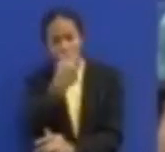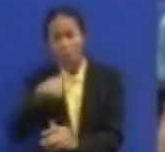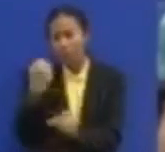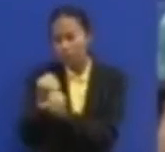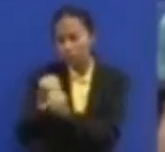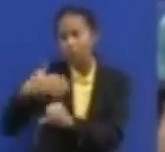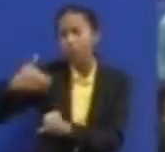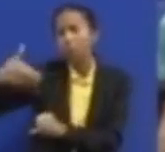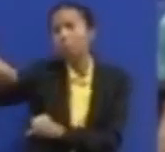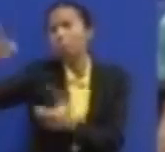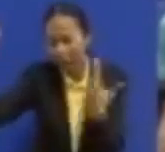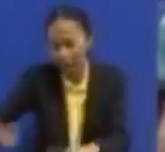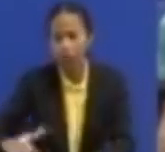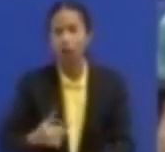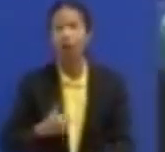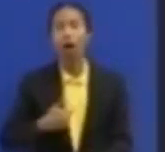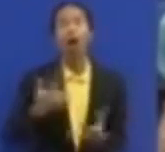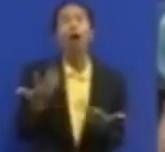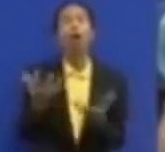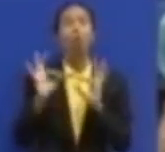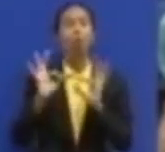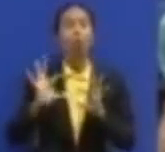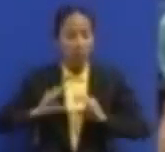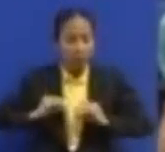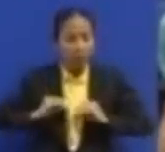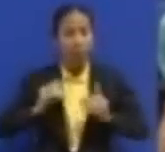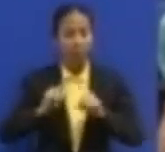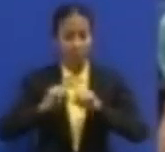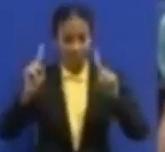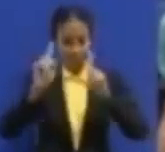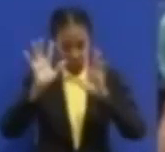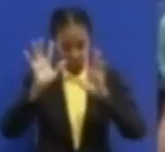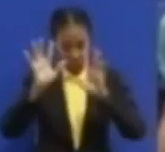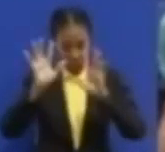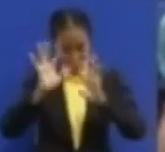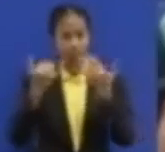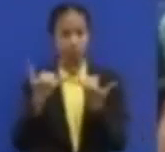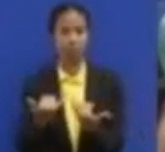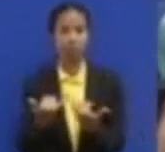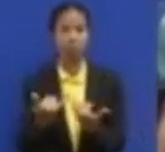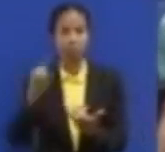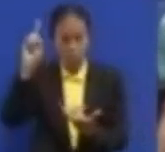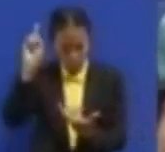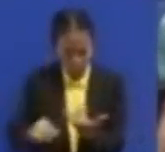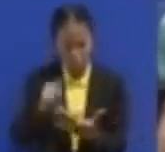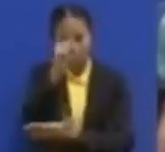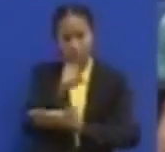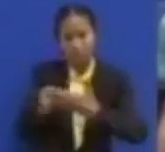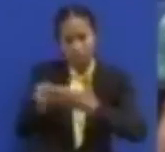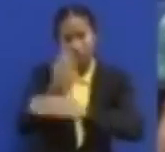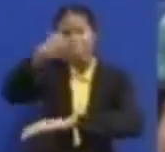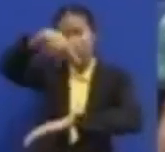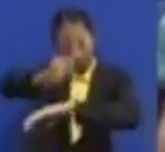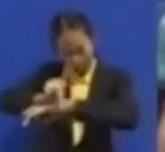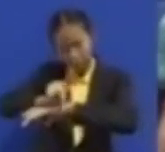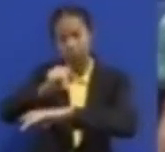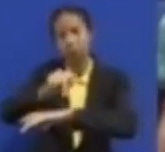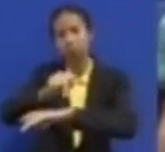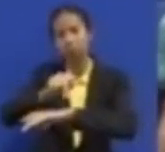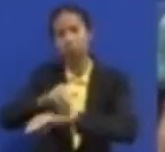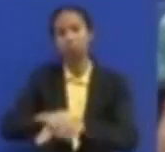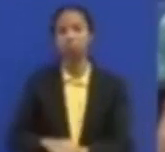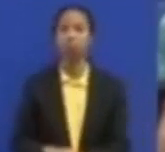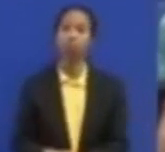ไกลแต่ยังไงก็แล้วแต่วันนี้ต้องมีการเลือกตั้งเกิดขึ้นได้ครับคุณพ่อครับใครก็แล้วแต่ขึ้